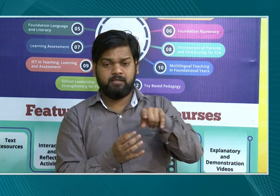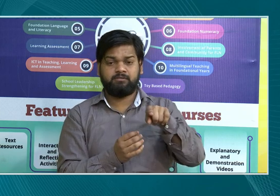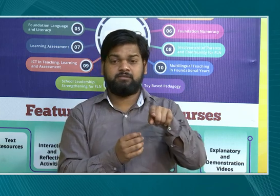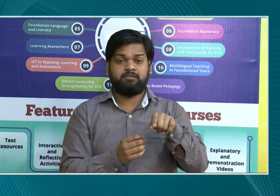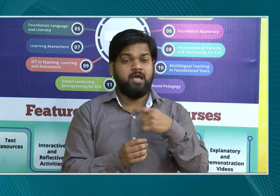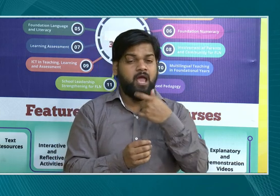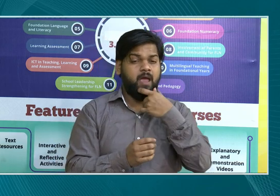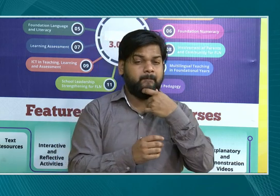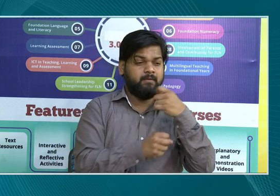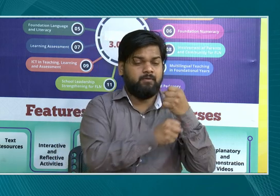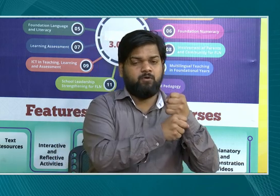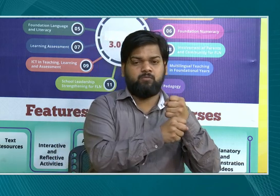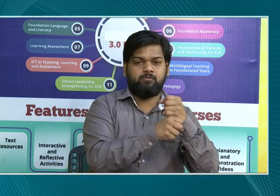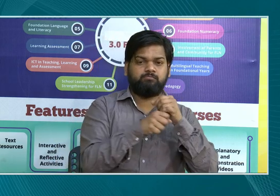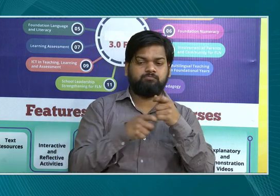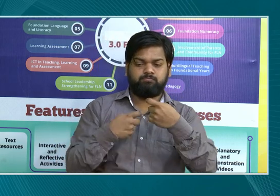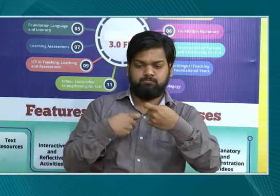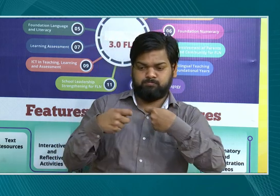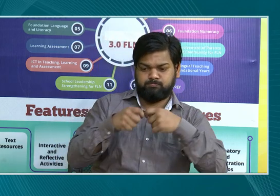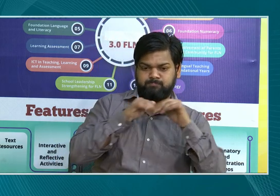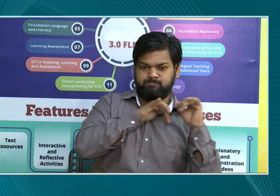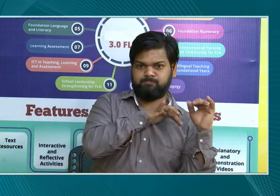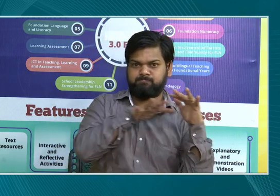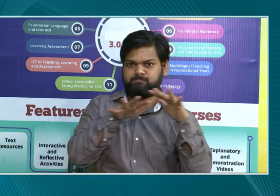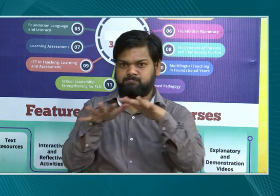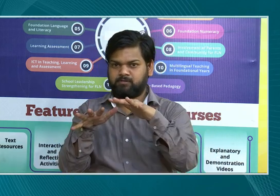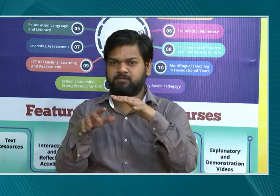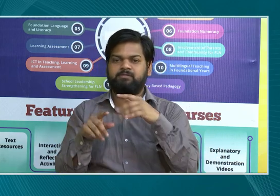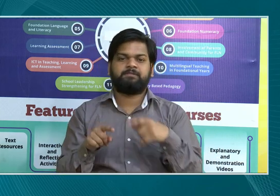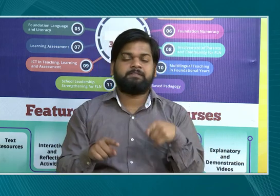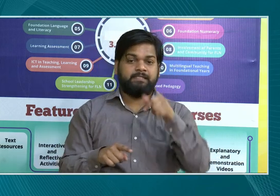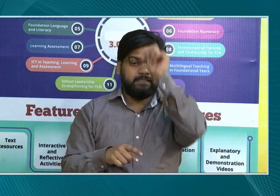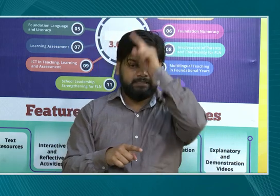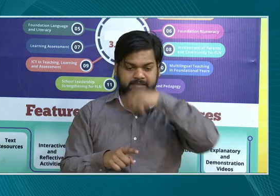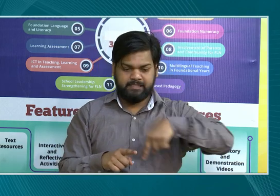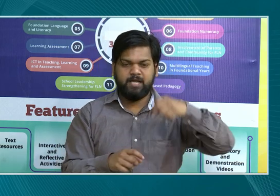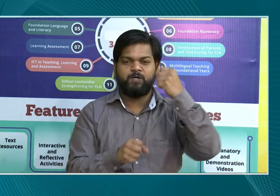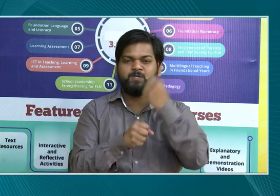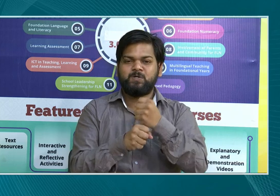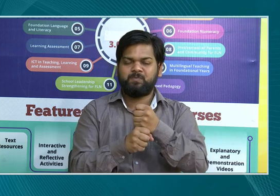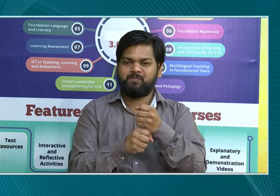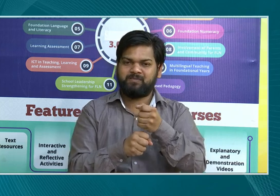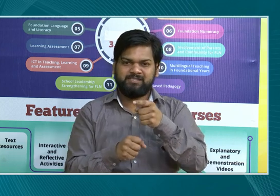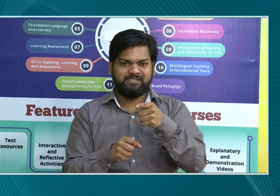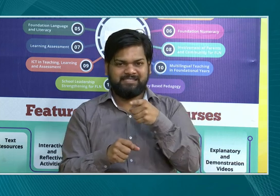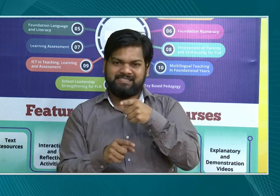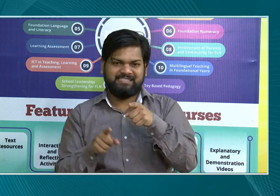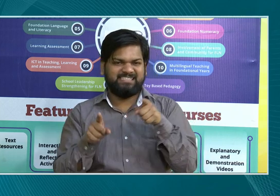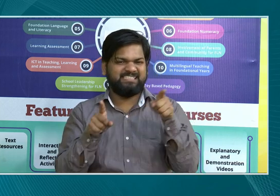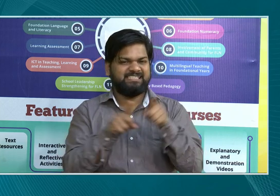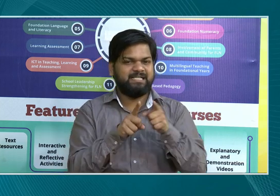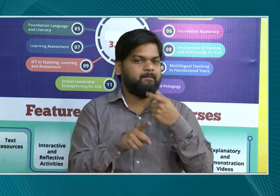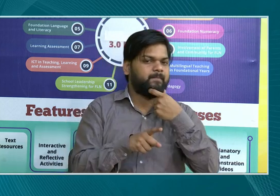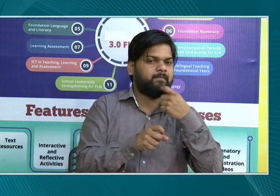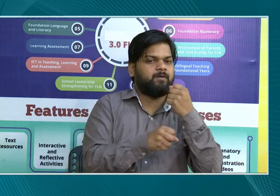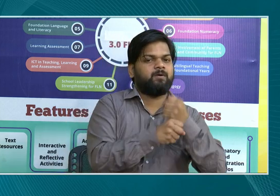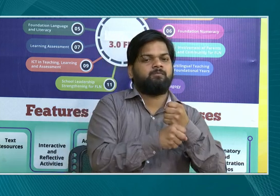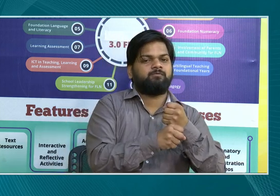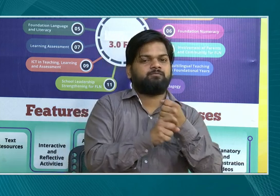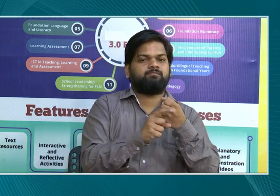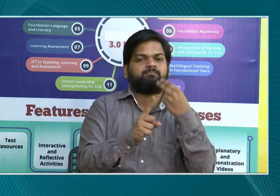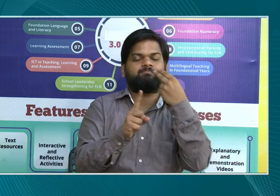ब्रिटिश सरकार की उसी को भारत सरकार के नाम से संबोधित किया गया प्रतिनिधित्व करते हुए भारत